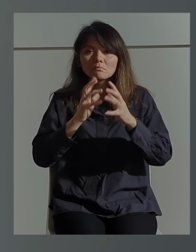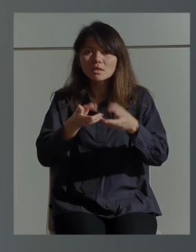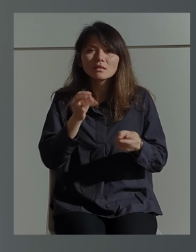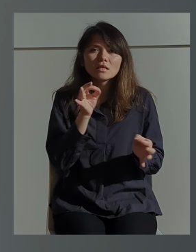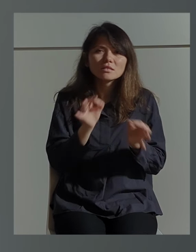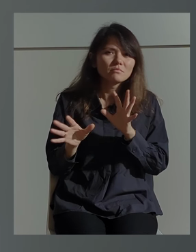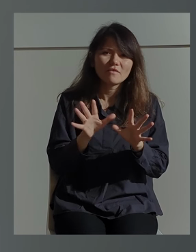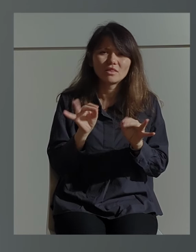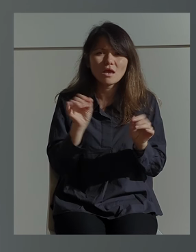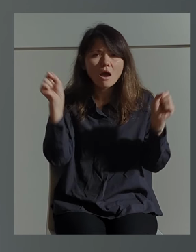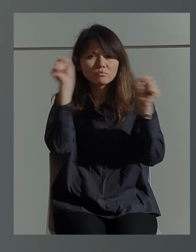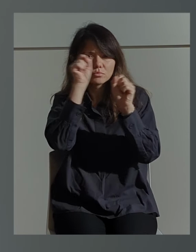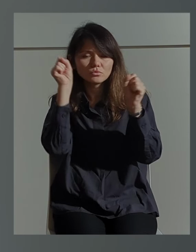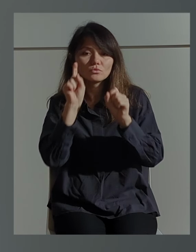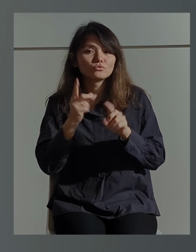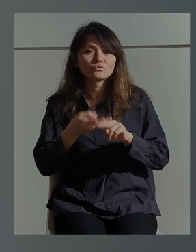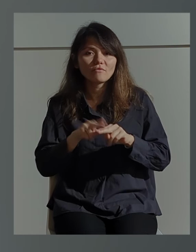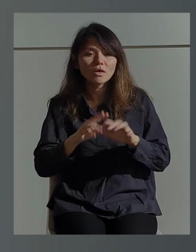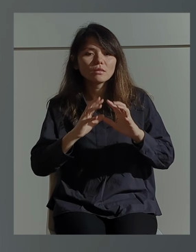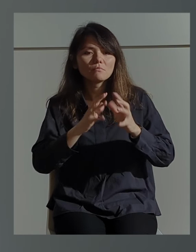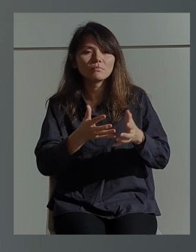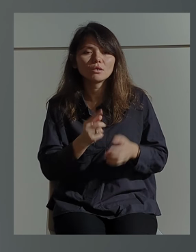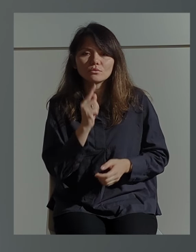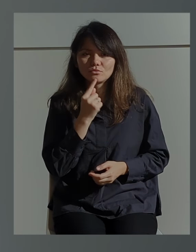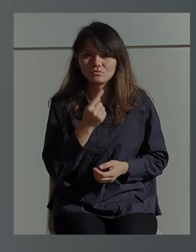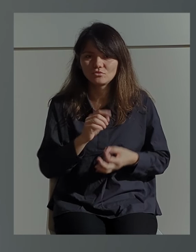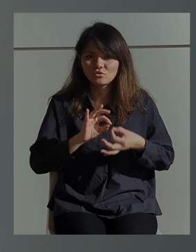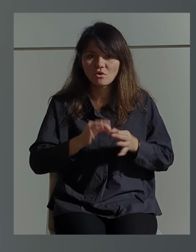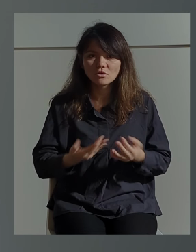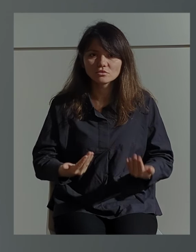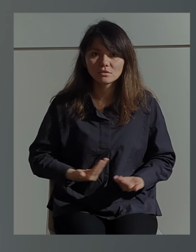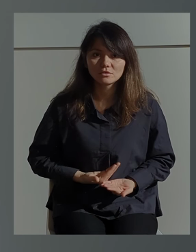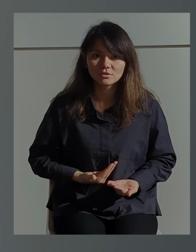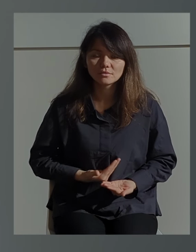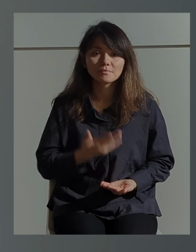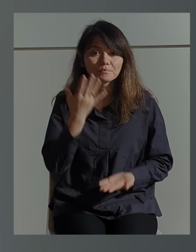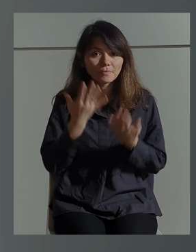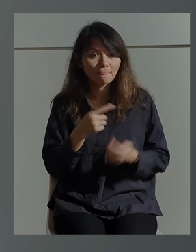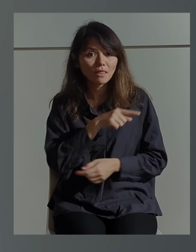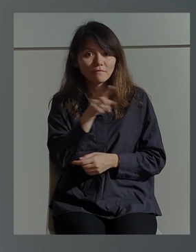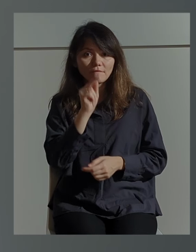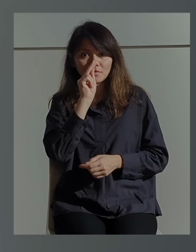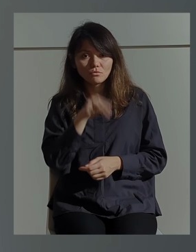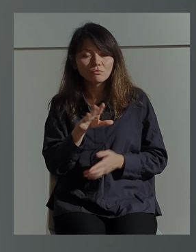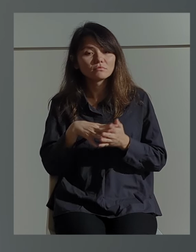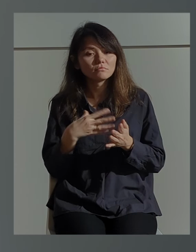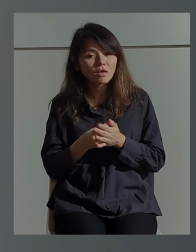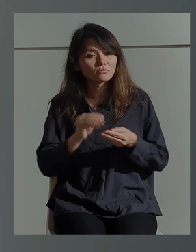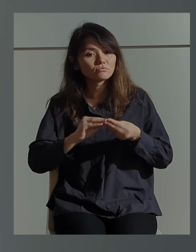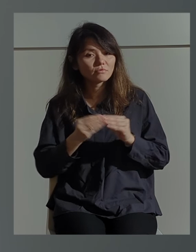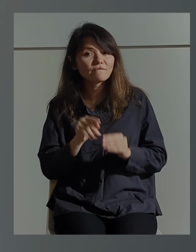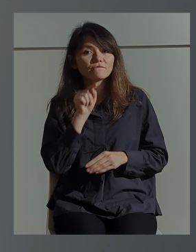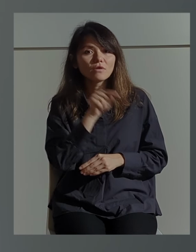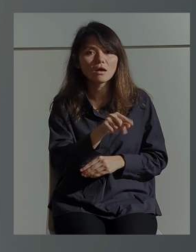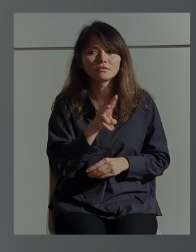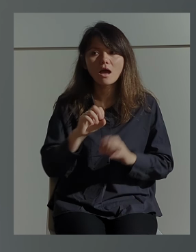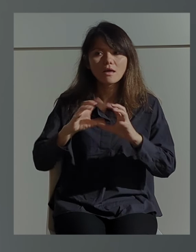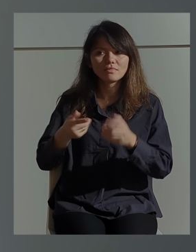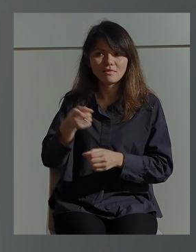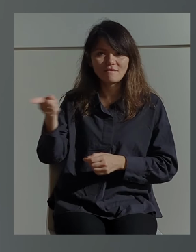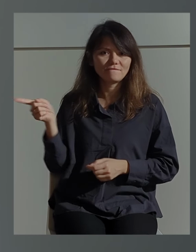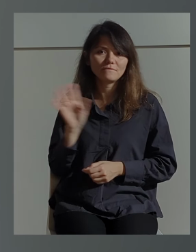абсурде что в этом мире будет очень сложно жить а если вы например виновны то значит дело в вас а как минимум не в мире что